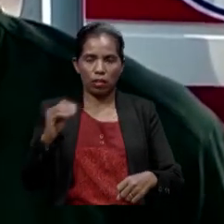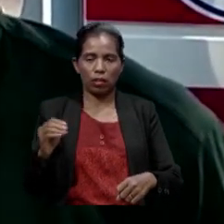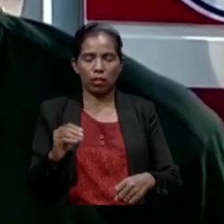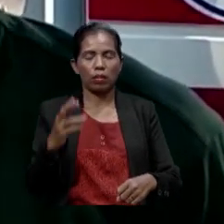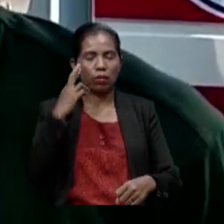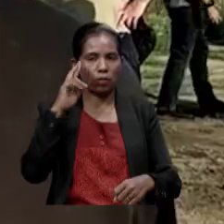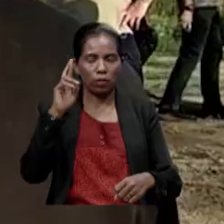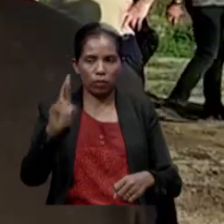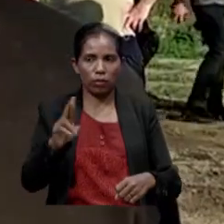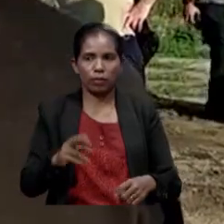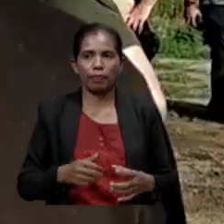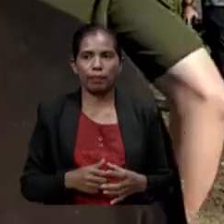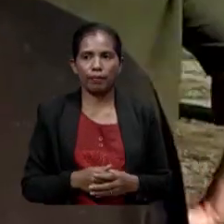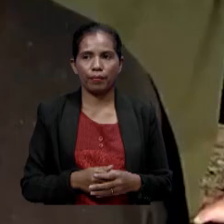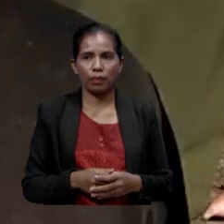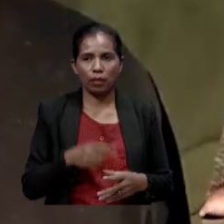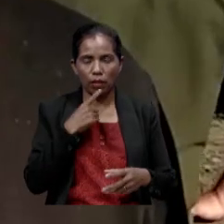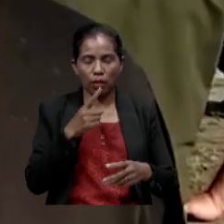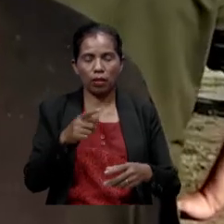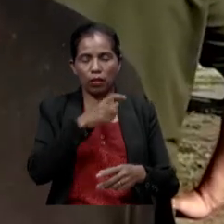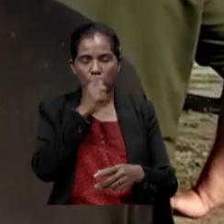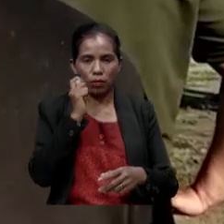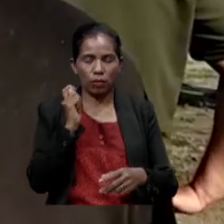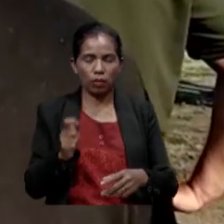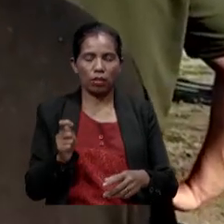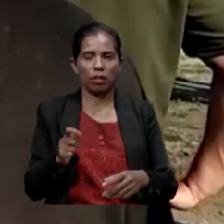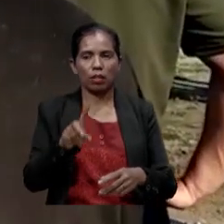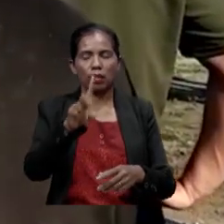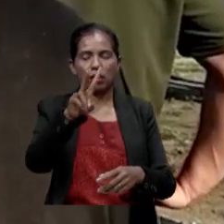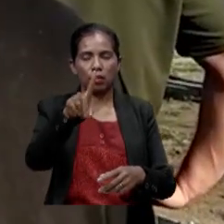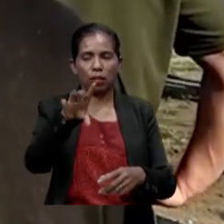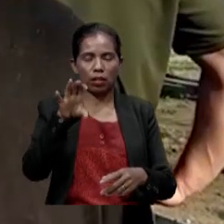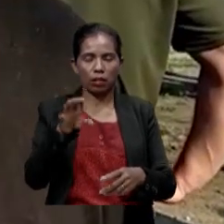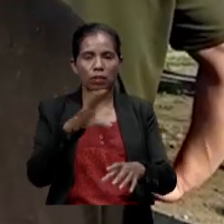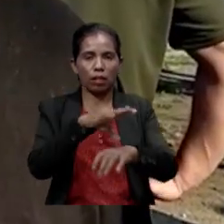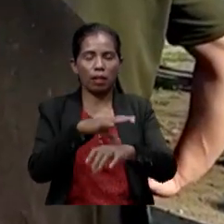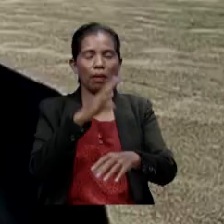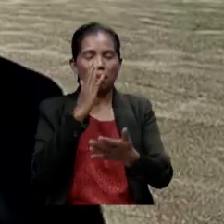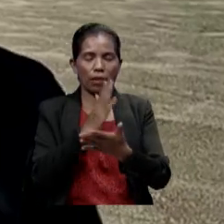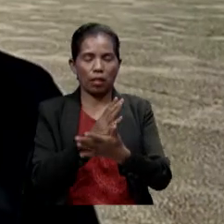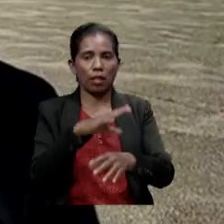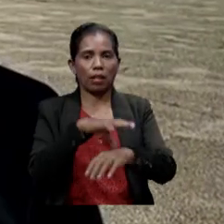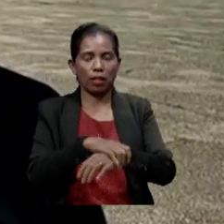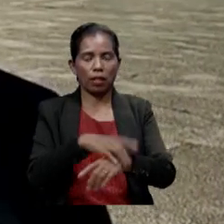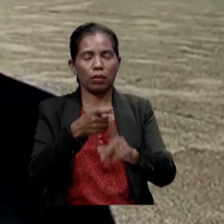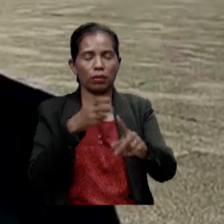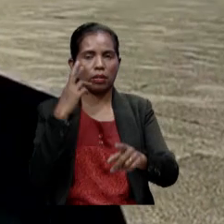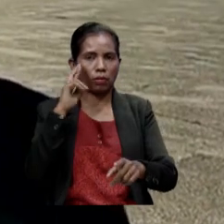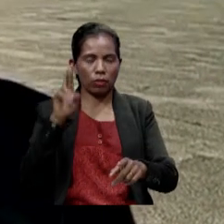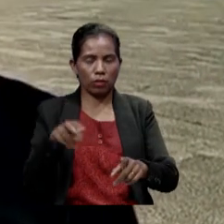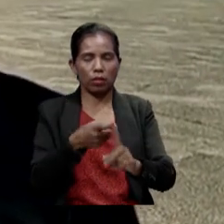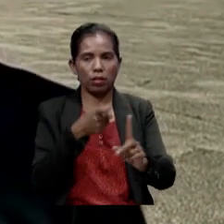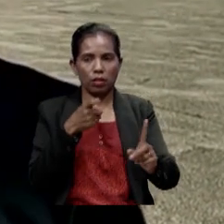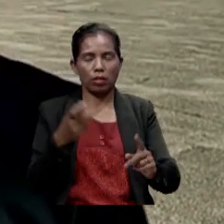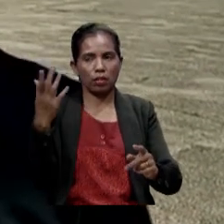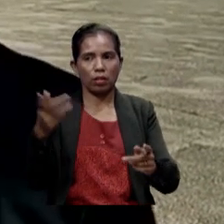Rusia ne ejersitu. Akredita katak Ukrainianu atu resin se deteng hela husi Rusia noni representante separatista pro Moskovo